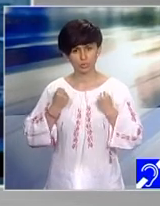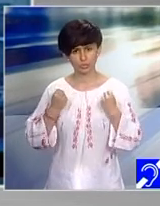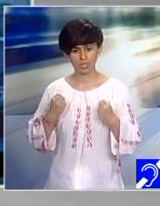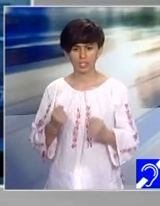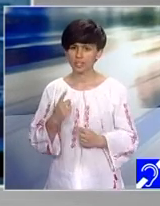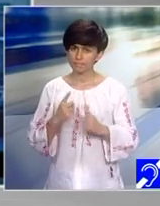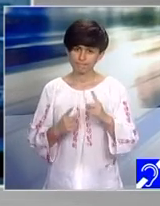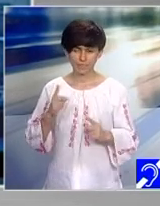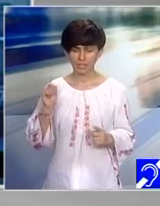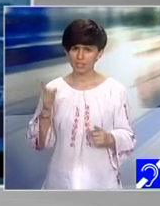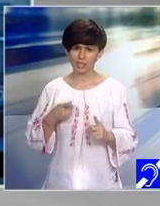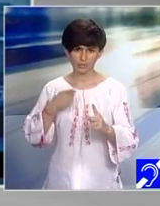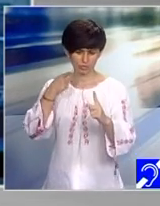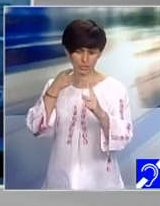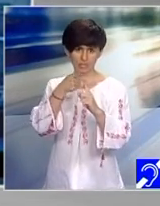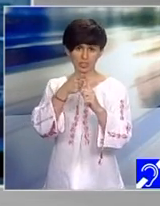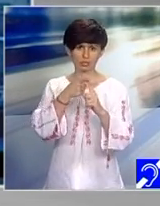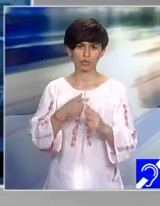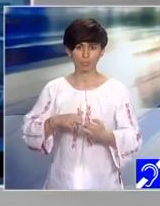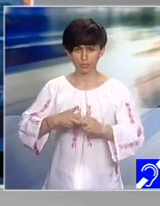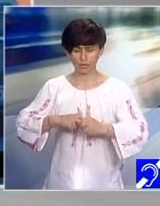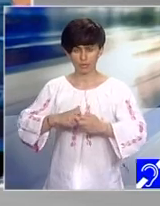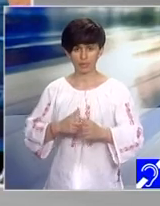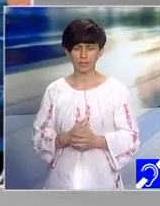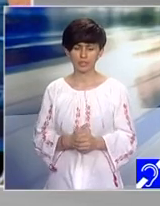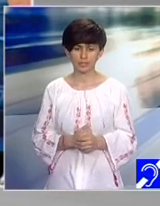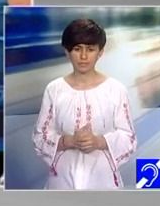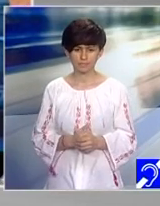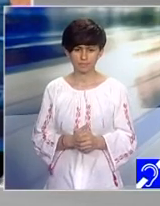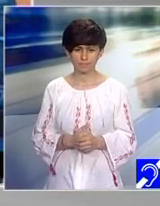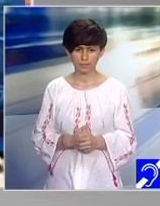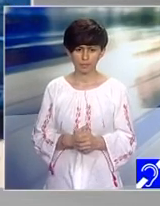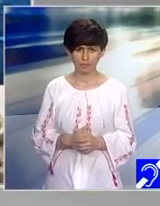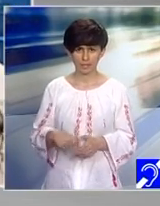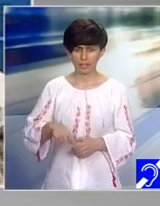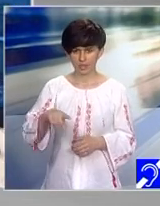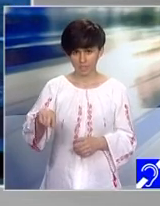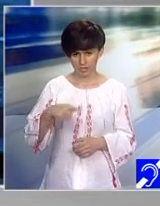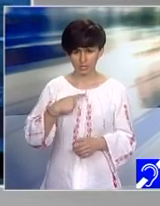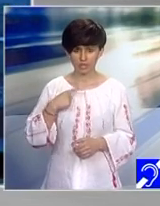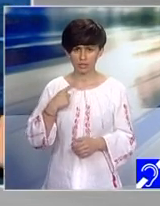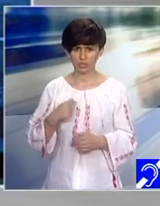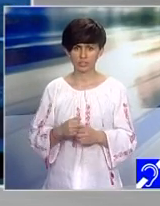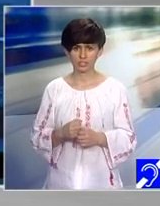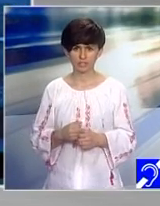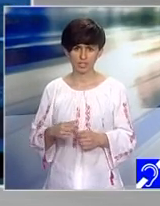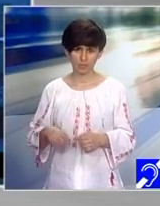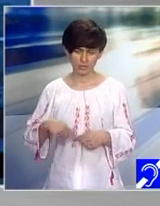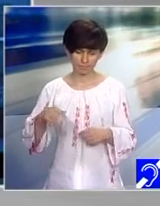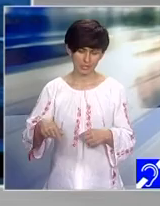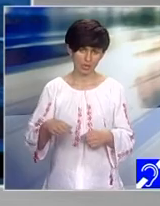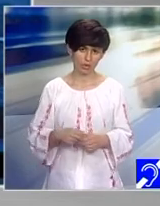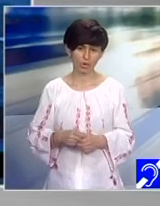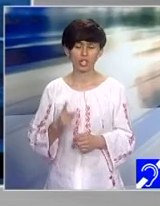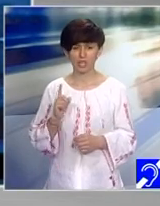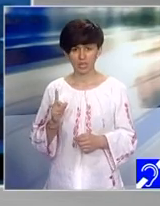nu țintesc mijlocul problemei, vom fi acolo unde suntem și, de fapt, vom fi tot mai prost. Și asta e